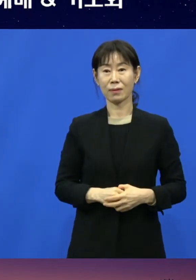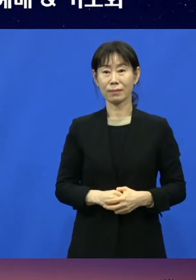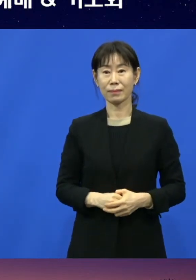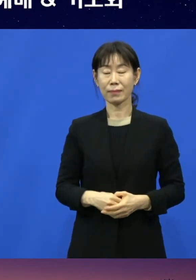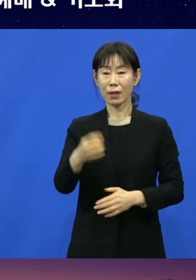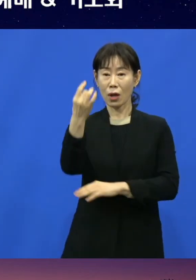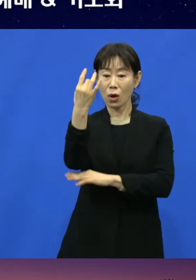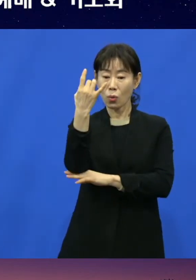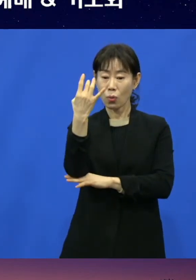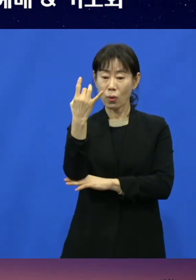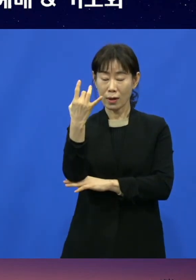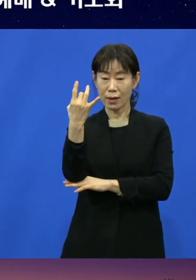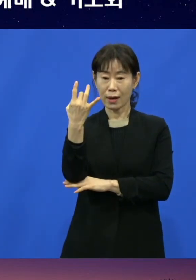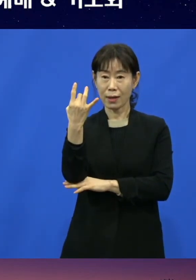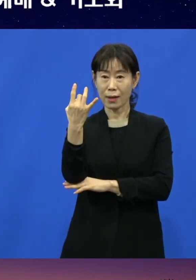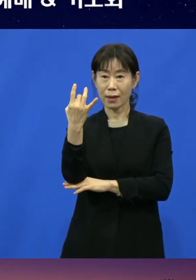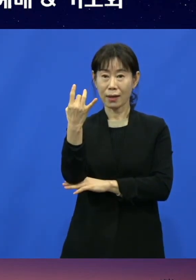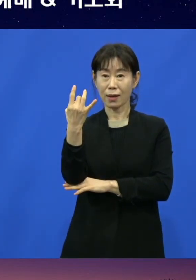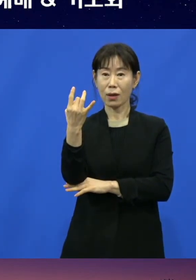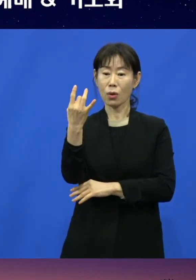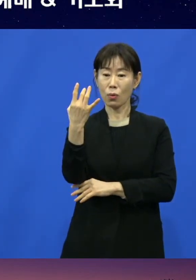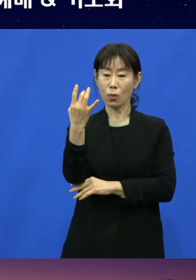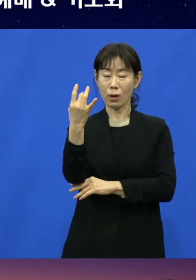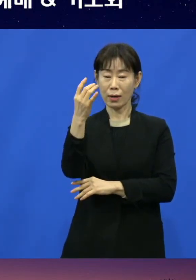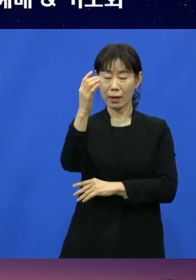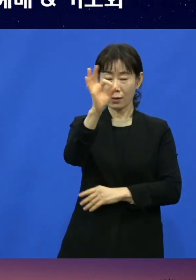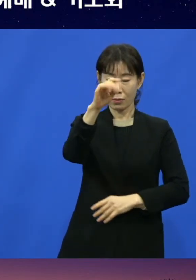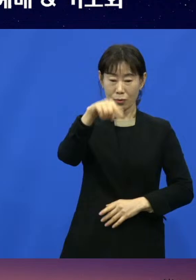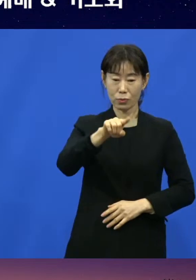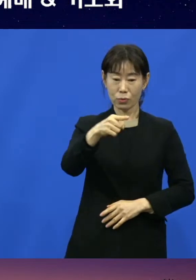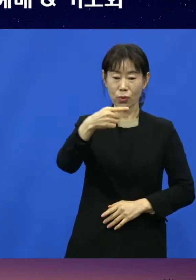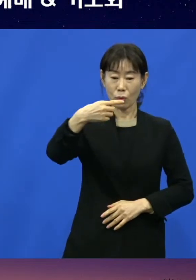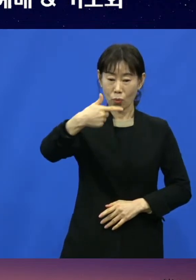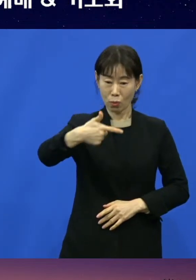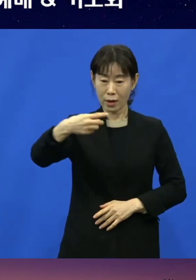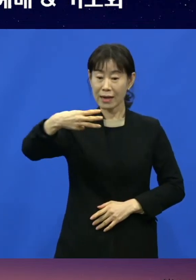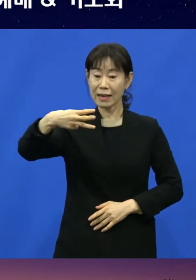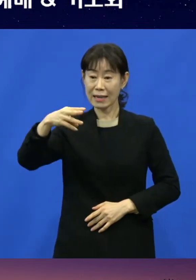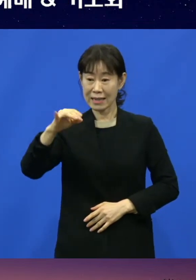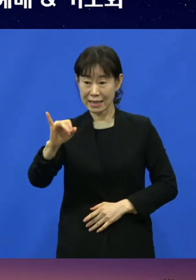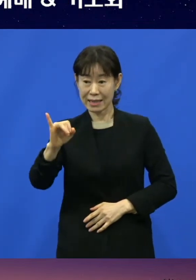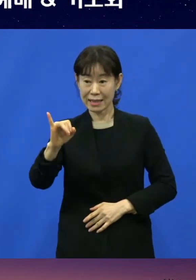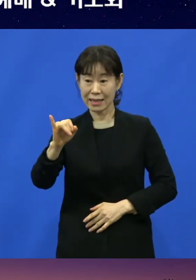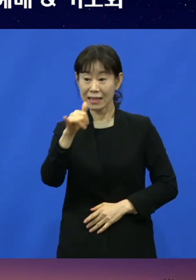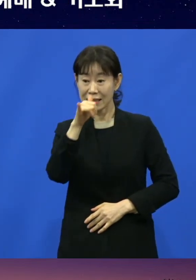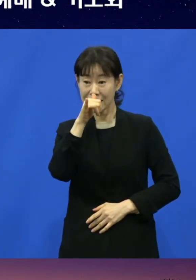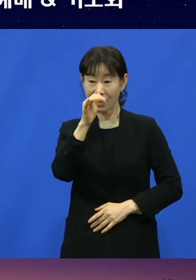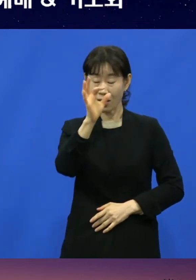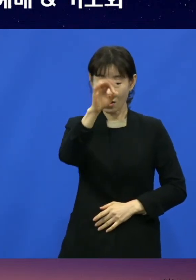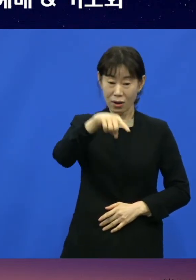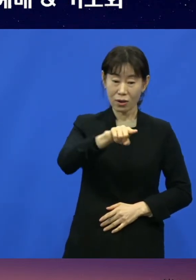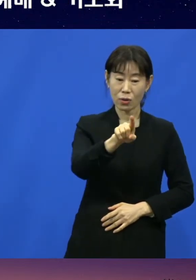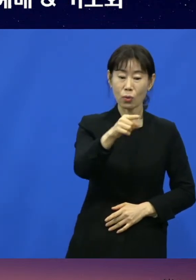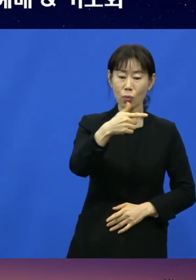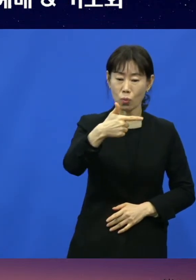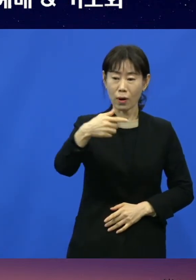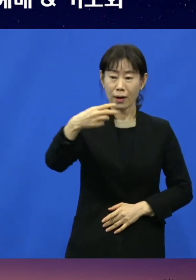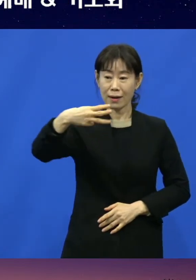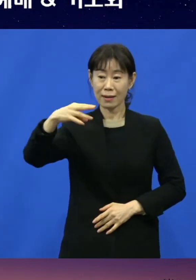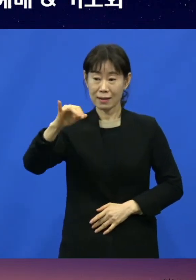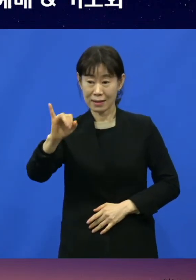원리를 발견하죠. 어디든지 원리가 있습니다. 잘 되는 것도 원리가 있잖아요, 그죠? 성공한